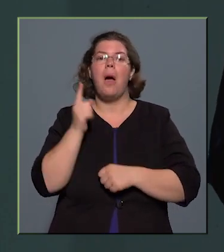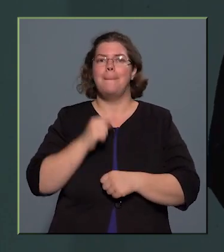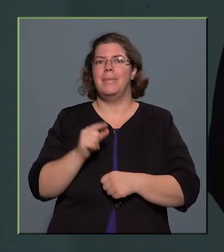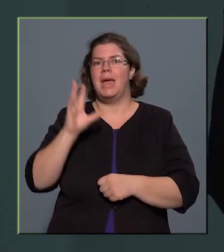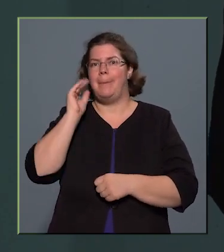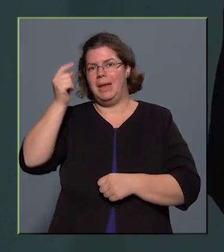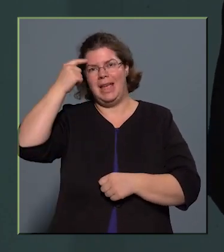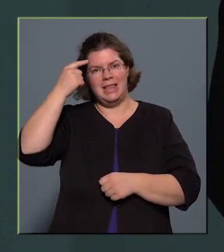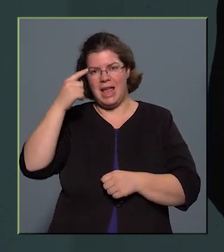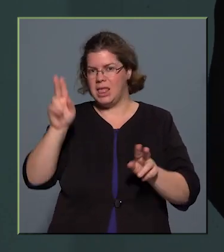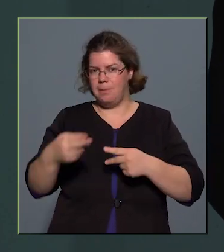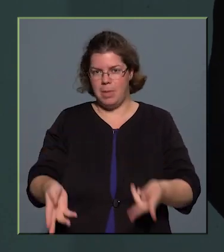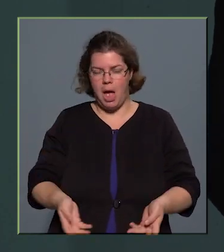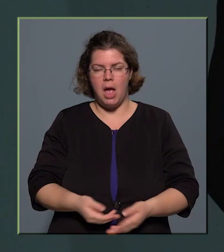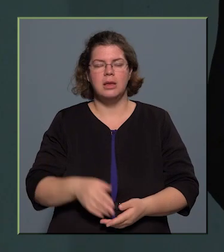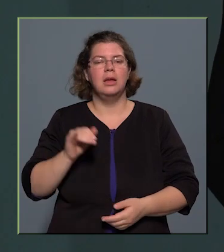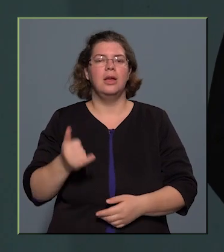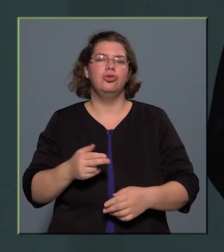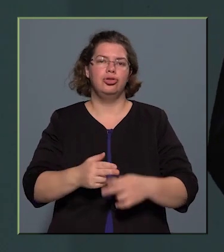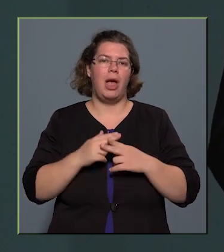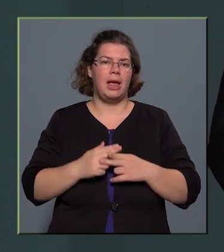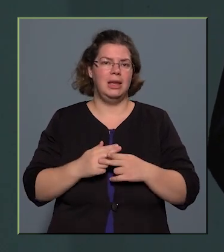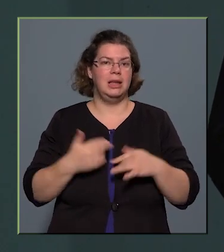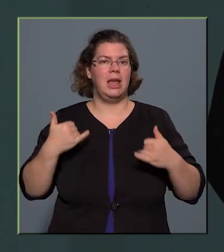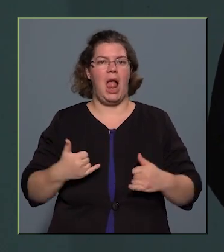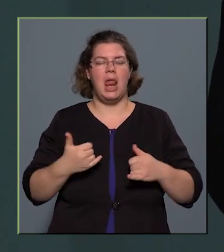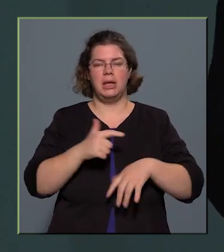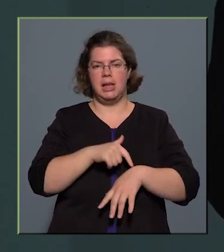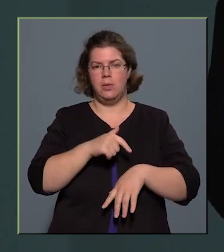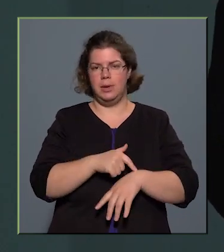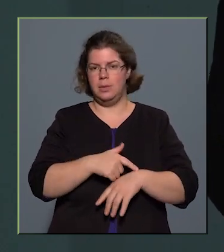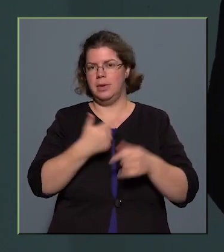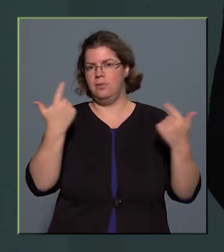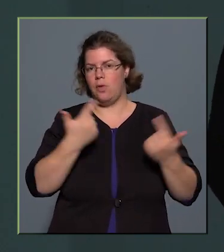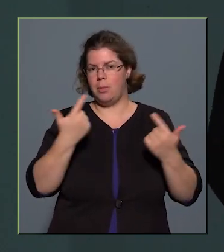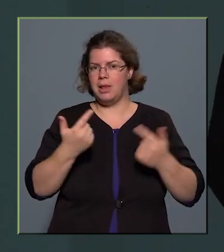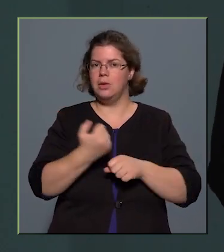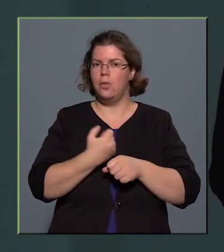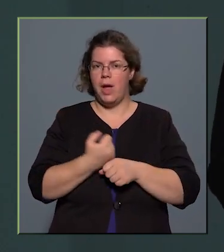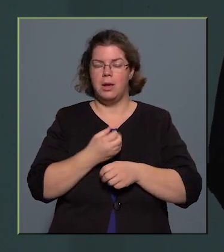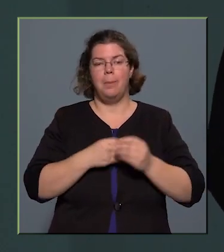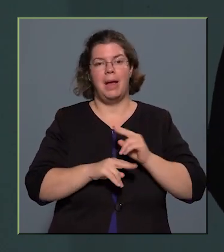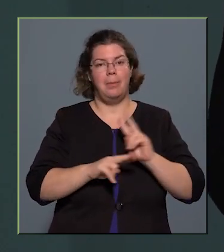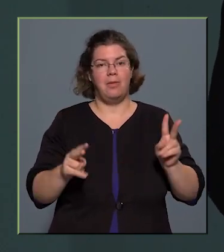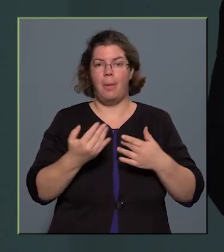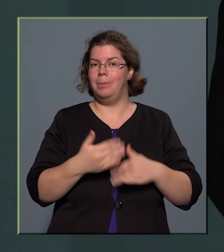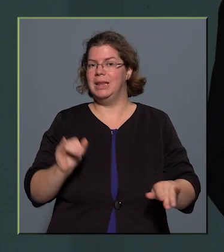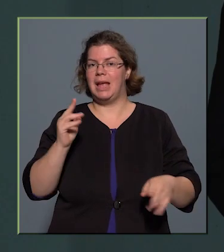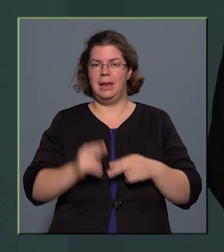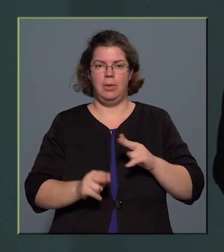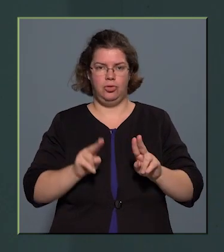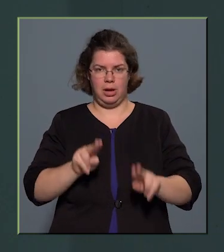észre már nem lehetséges, és segít egyébként jelenidejű információkat is feldolgozni, hiszen megvan minden képessége